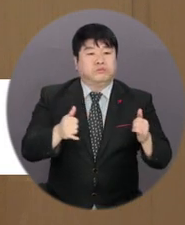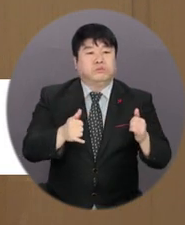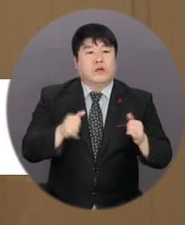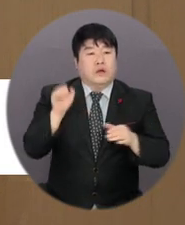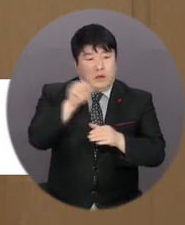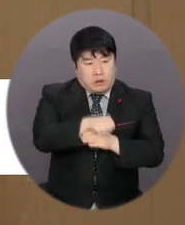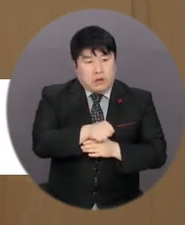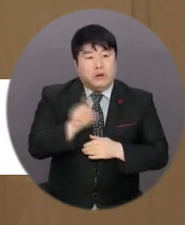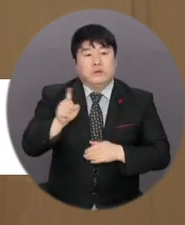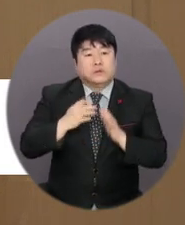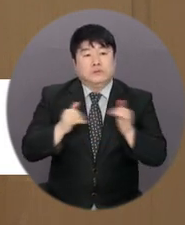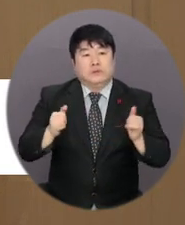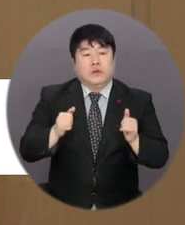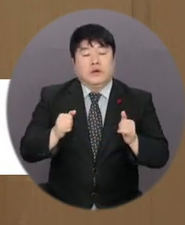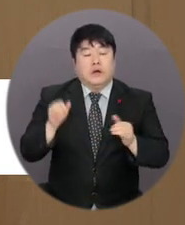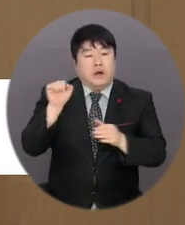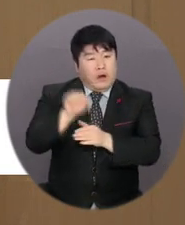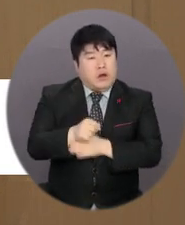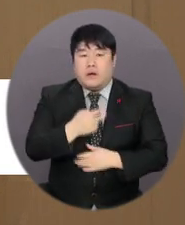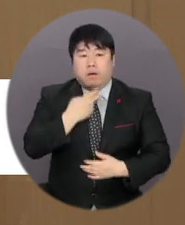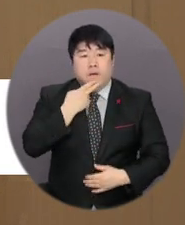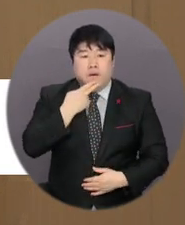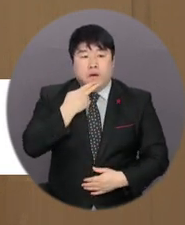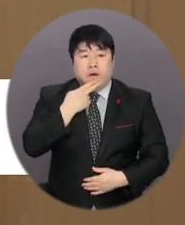어떤 사람은 허가하고 어떤 사람은 불허하라고